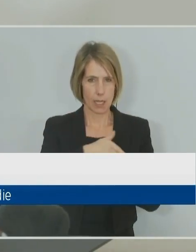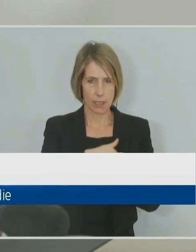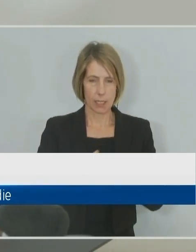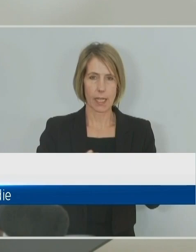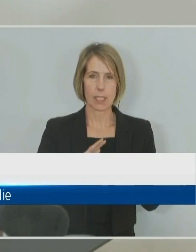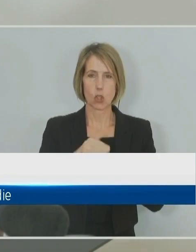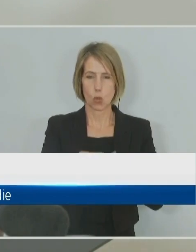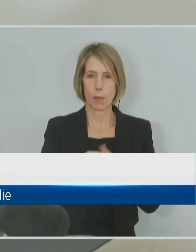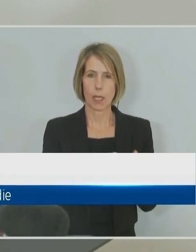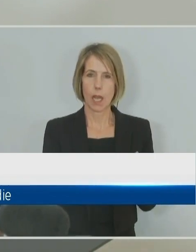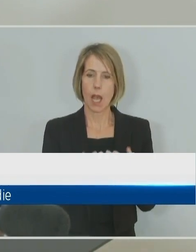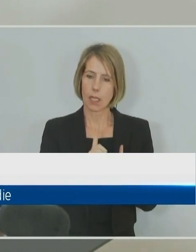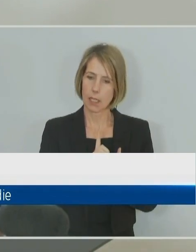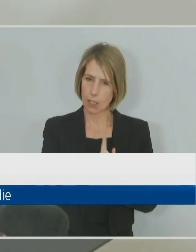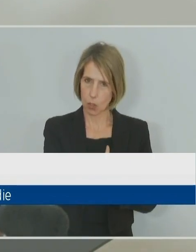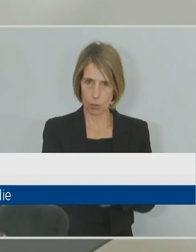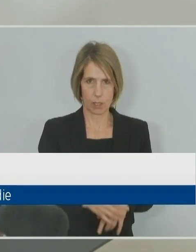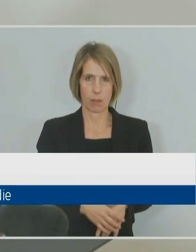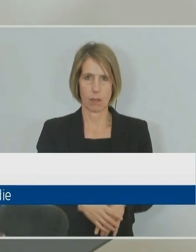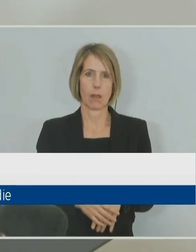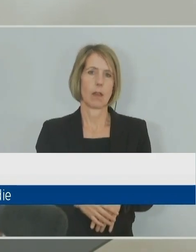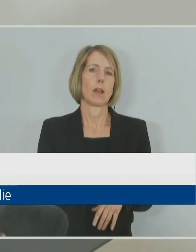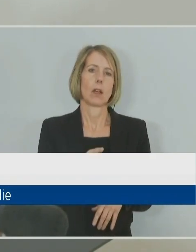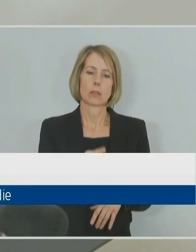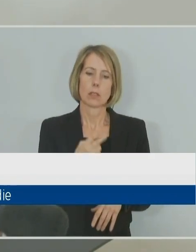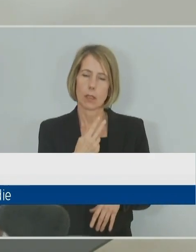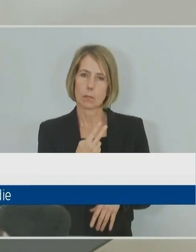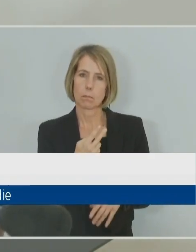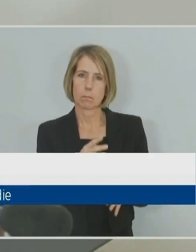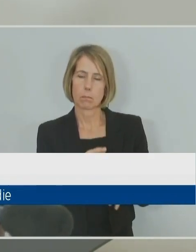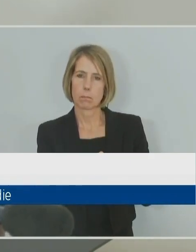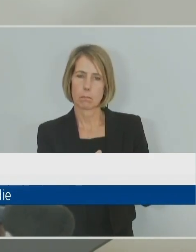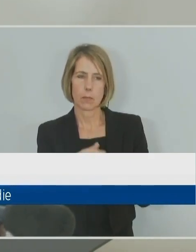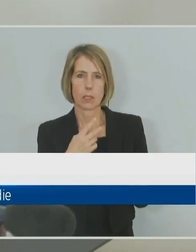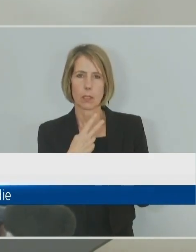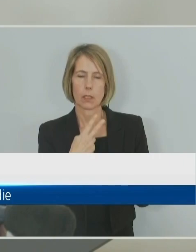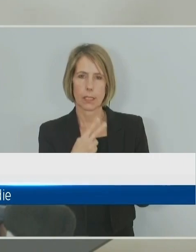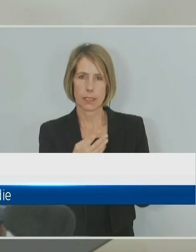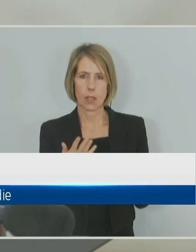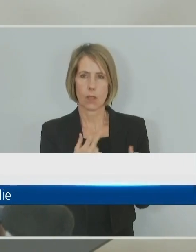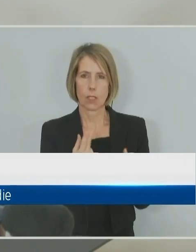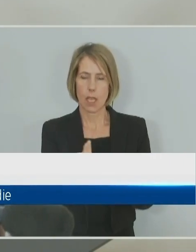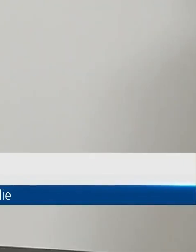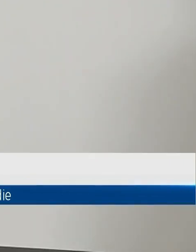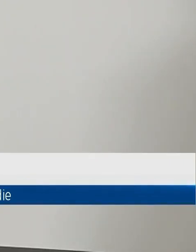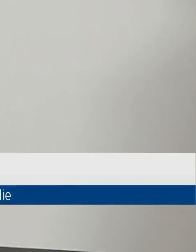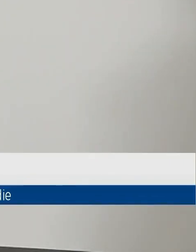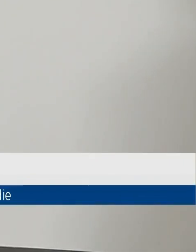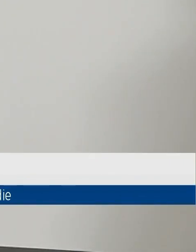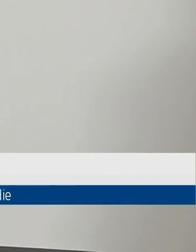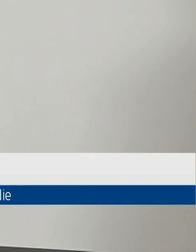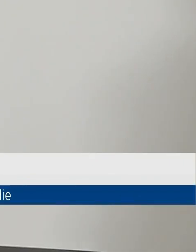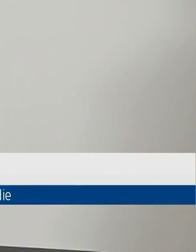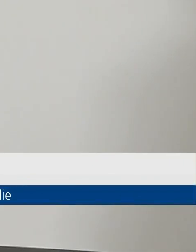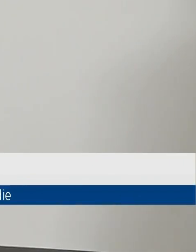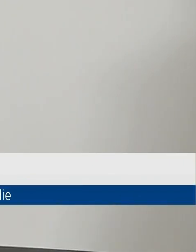kanë shkuar, dhe për gjitha këto vite nuk kemi pasur asnjë lloj incidenti. Kemi vetëm kujtime të mira për nga komunikimi,